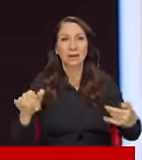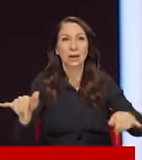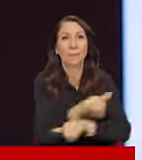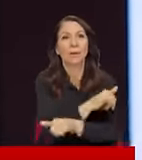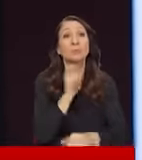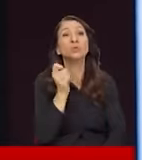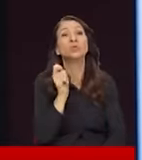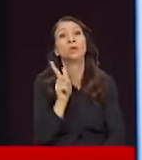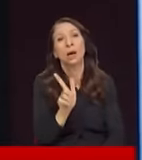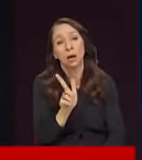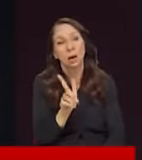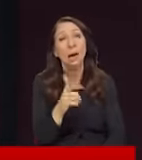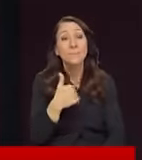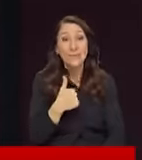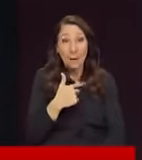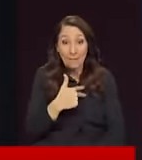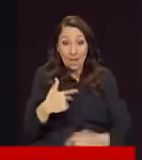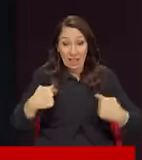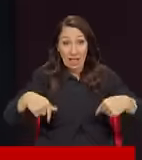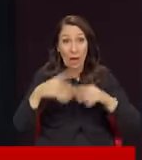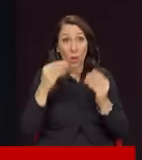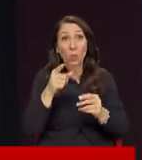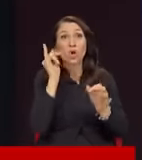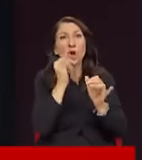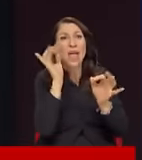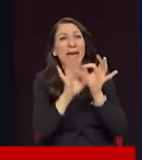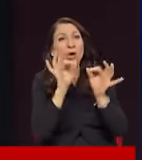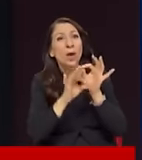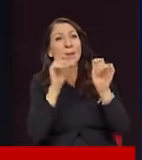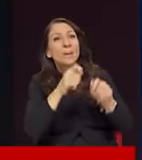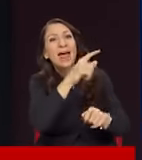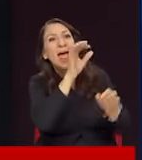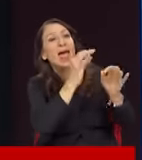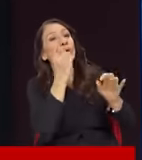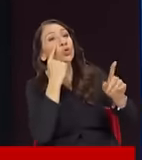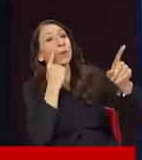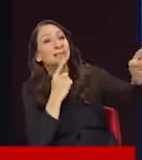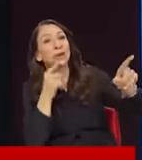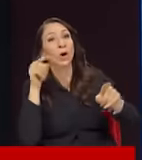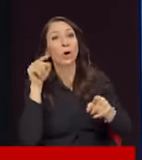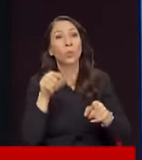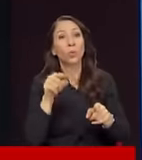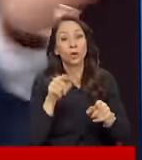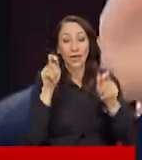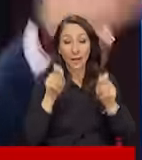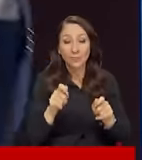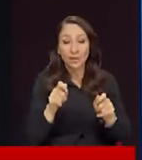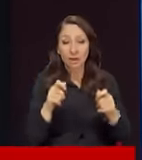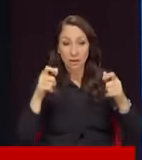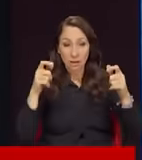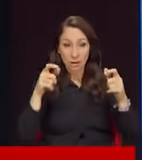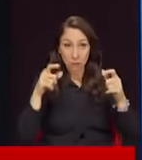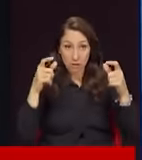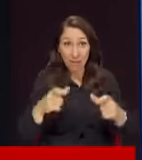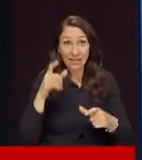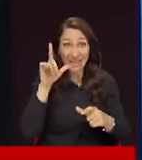zorunda. Biz de belediyeler olarak bu kötü ekonomiyi yöneten hükümetin bu yarattığı ortam